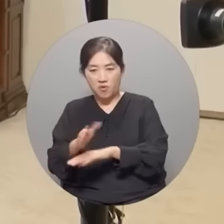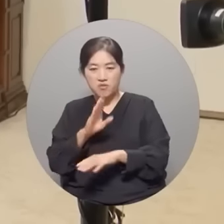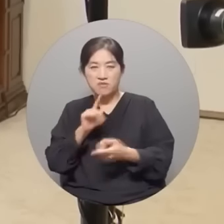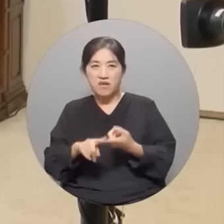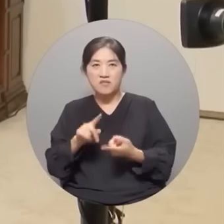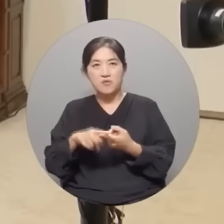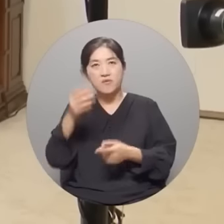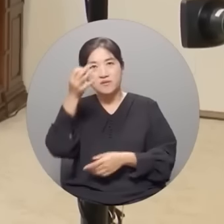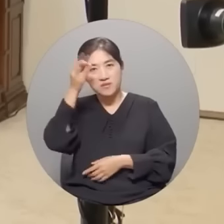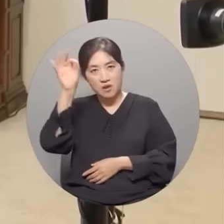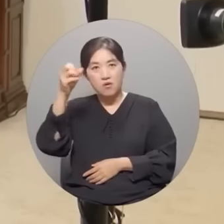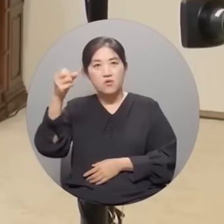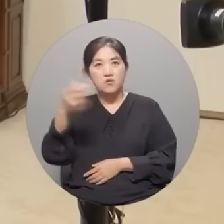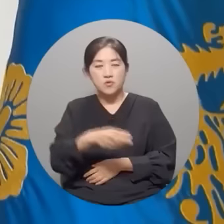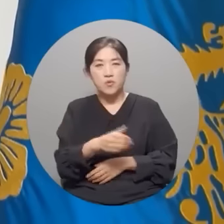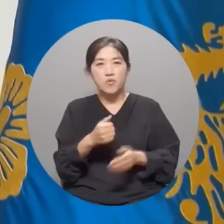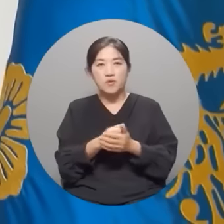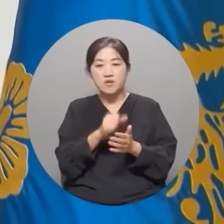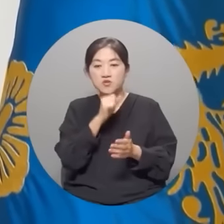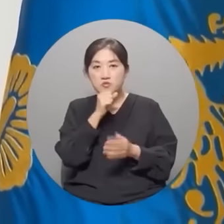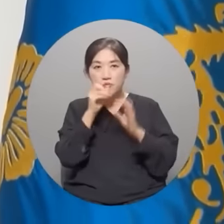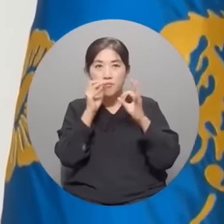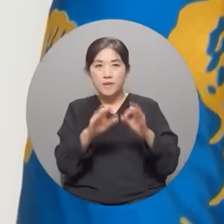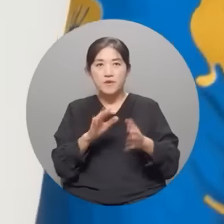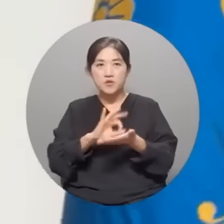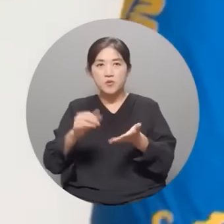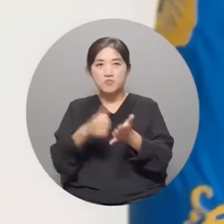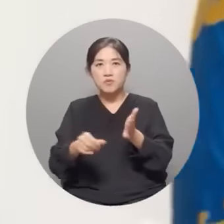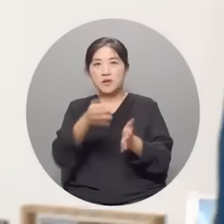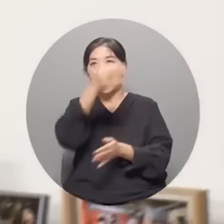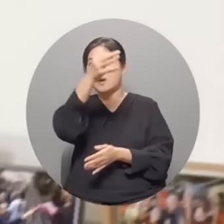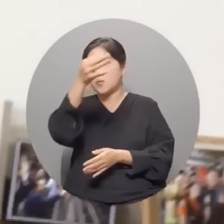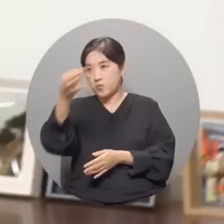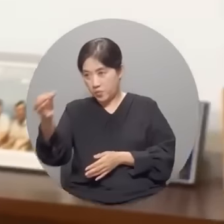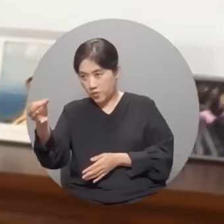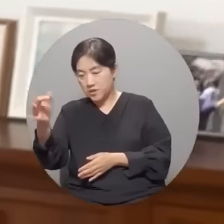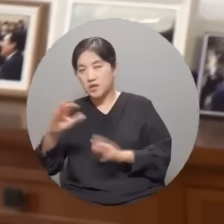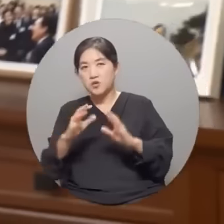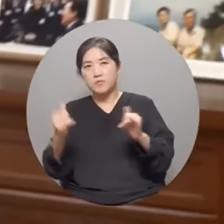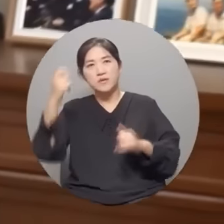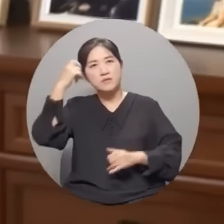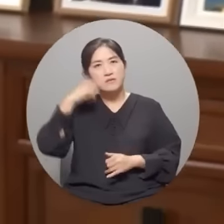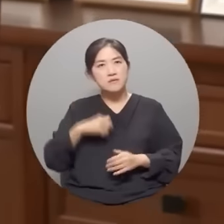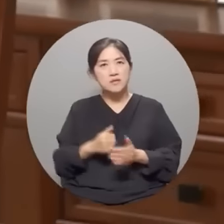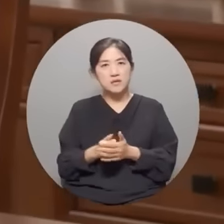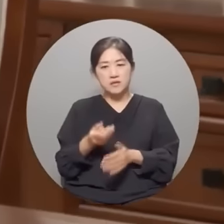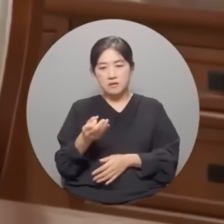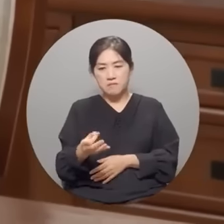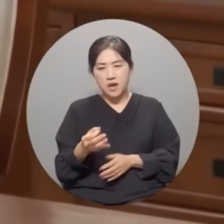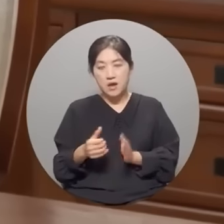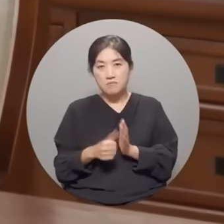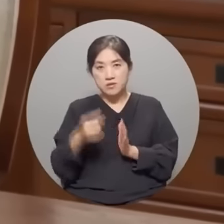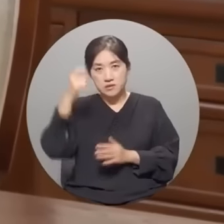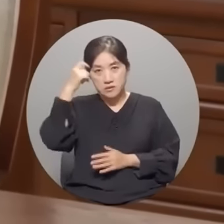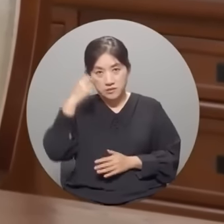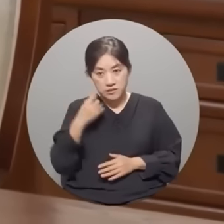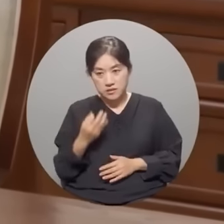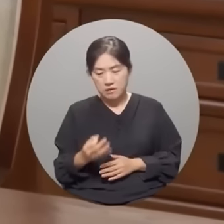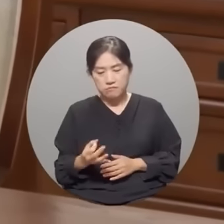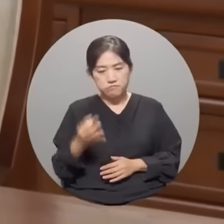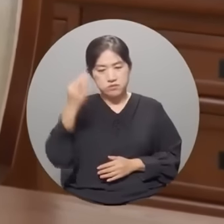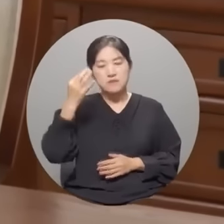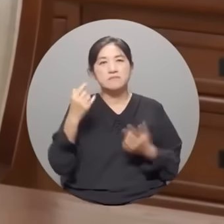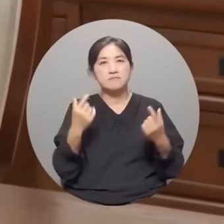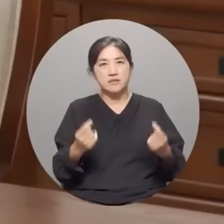인정했습니다 또 지표상 소비자 물가는 안정되고 있지만 국민이 느끼는 장바구니 물가는 여전히 높다고